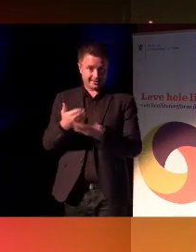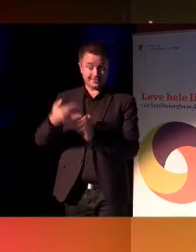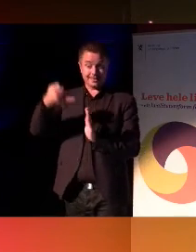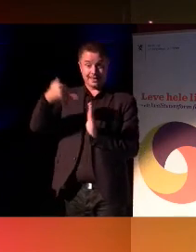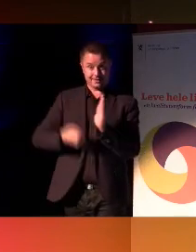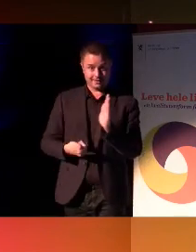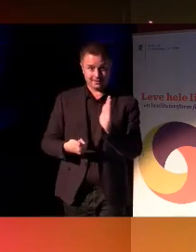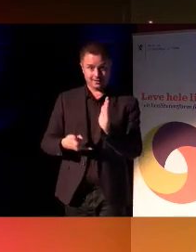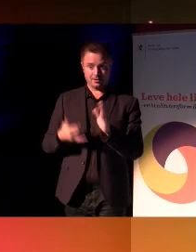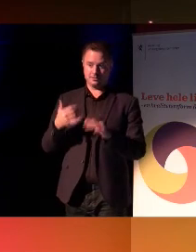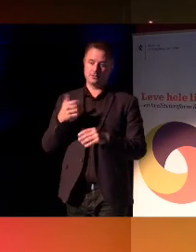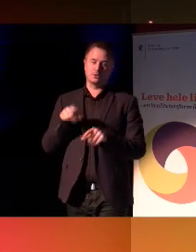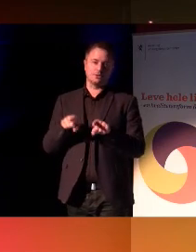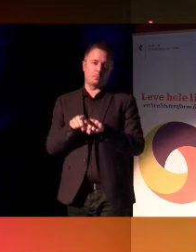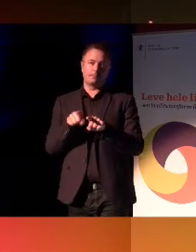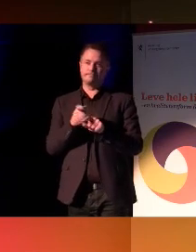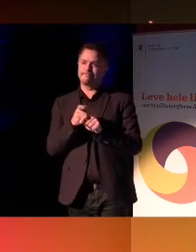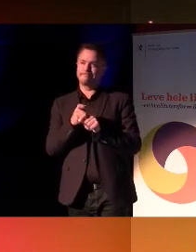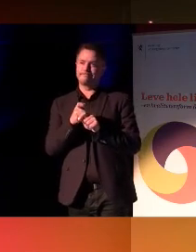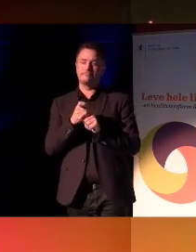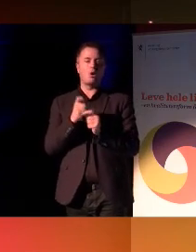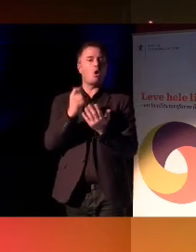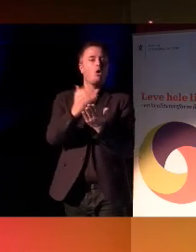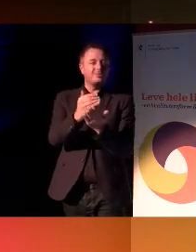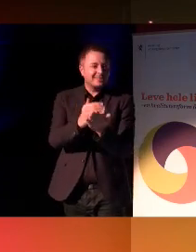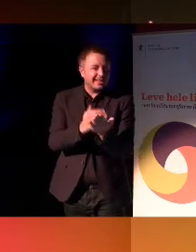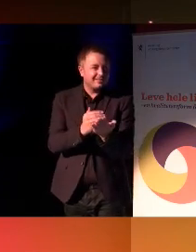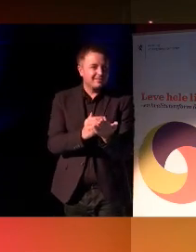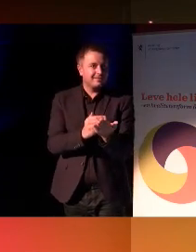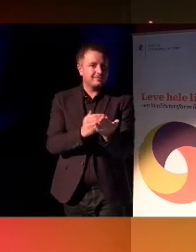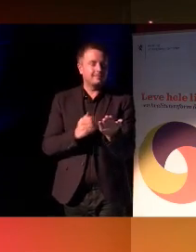Hvordan det skulle være en oppskrift.